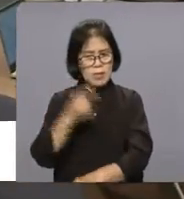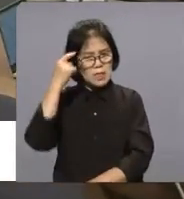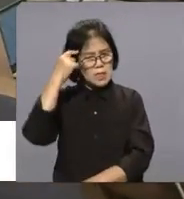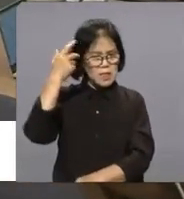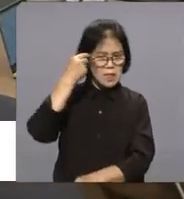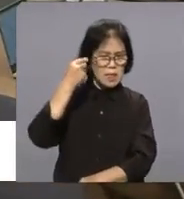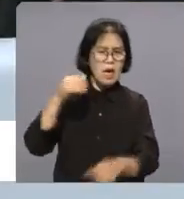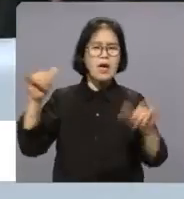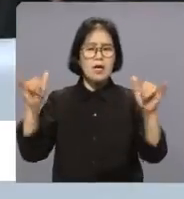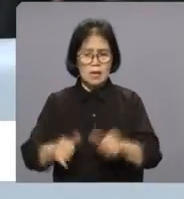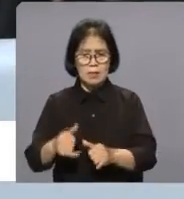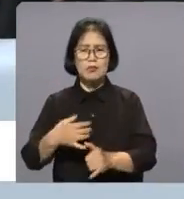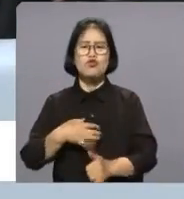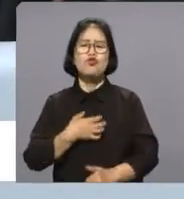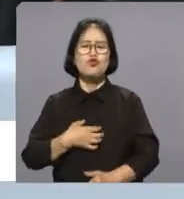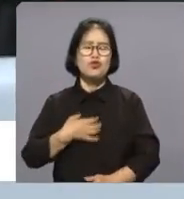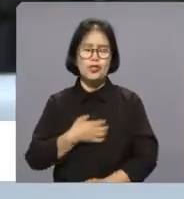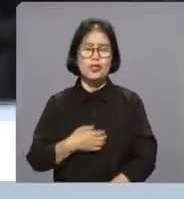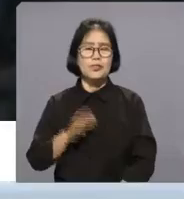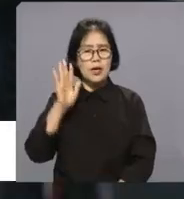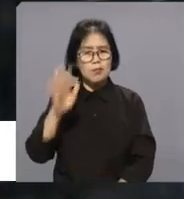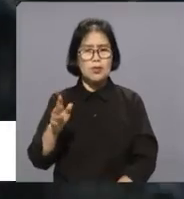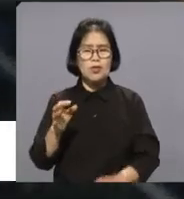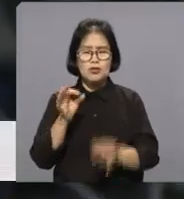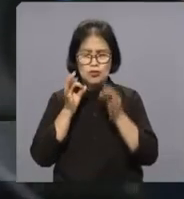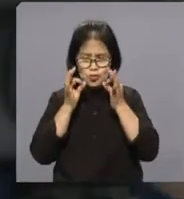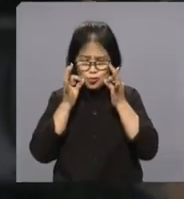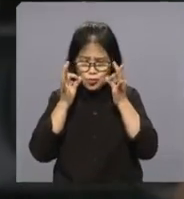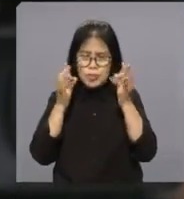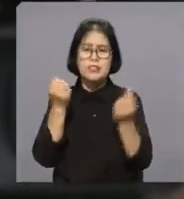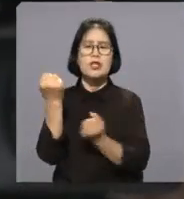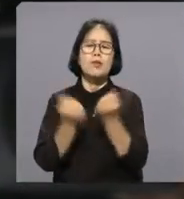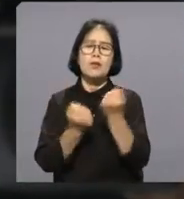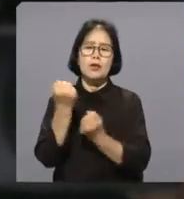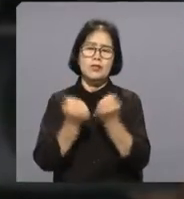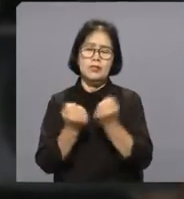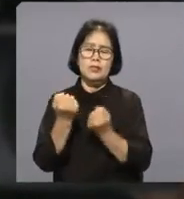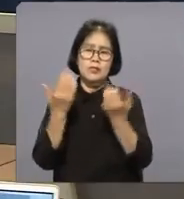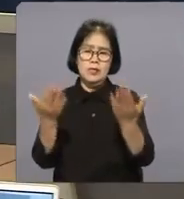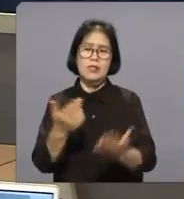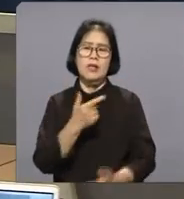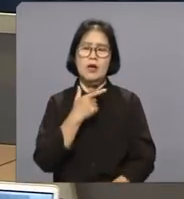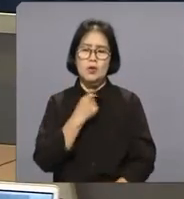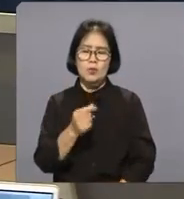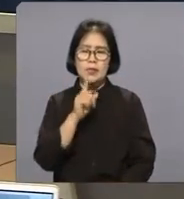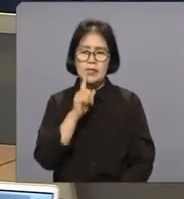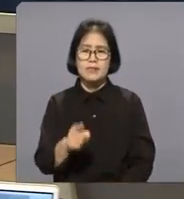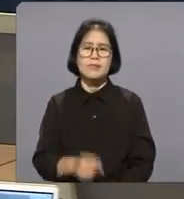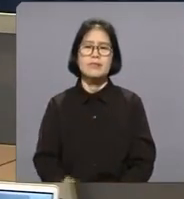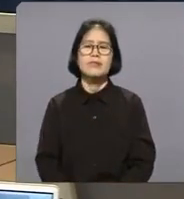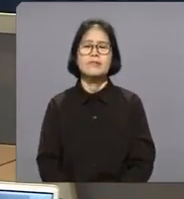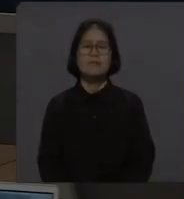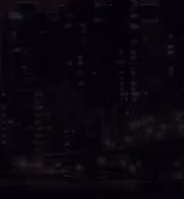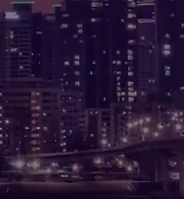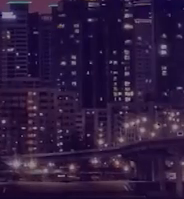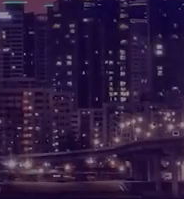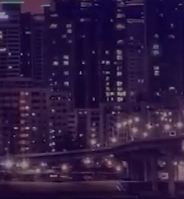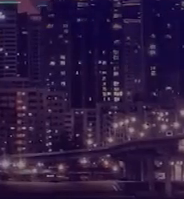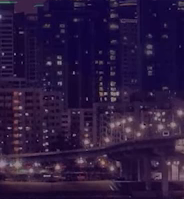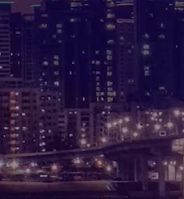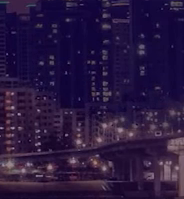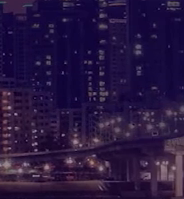갖게 될까 우려된다며 앞으로 더 충실히 설명하겠다고 강조했습니다. OBS 뉴스 김민주입니다.